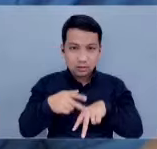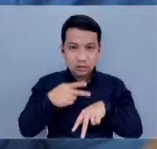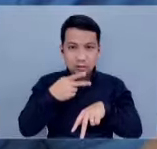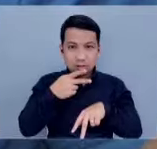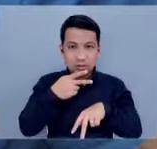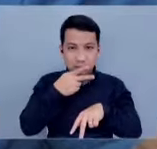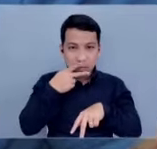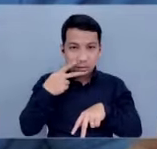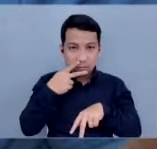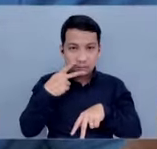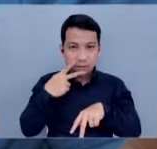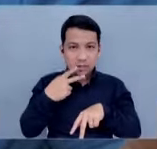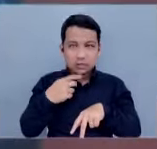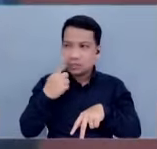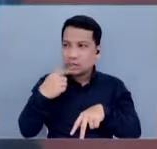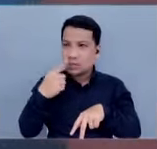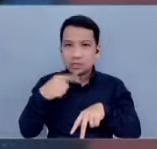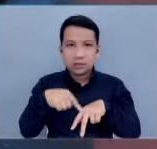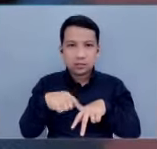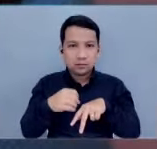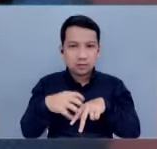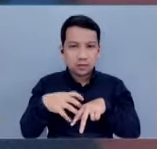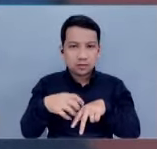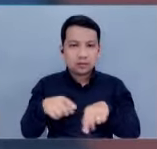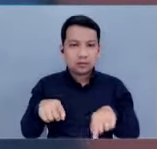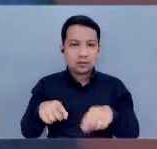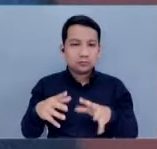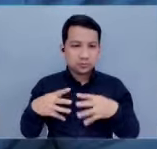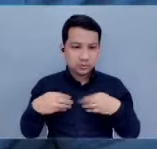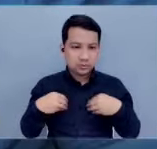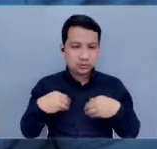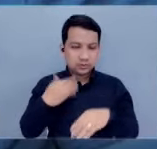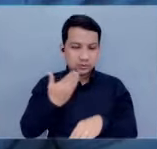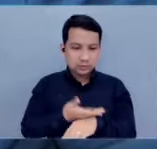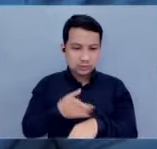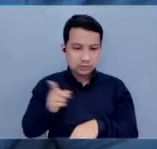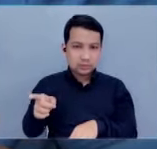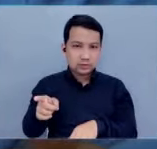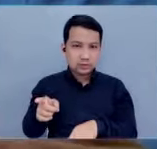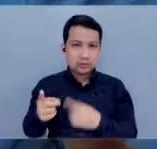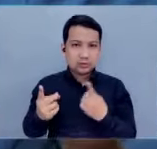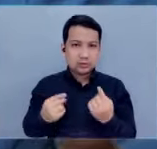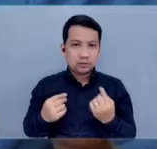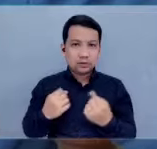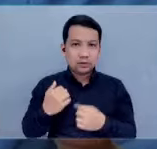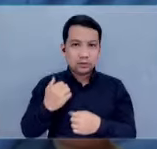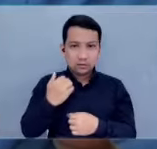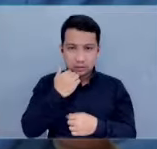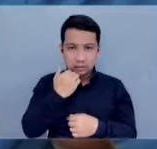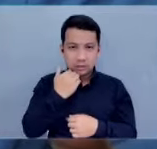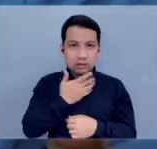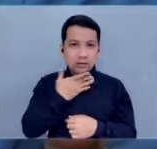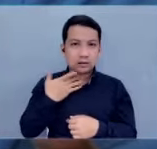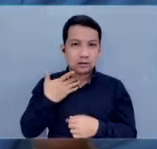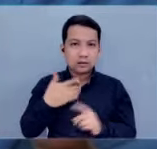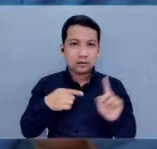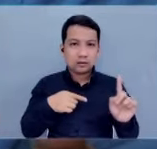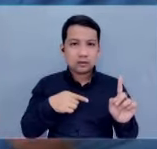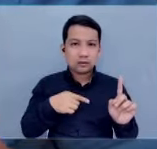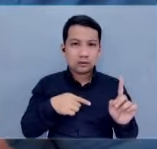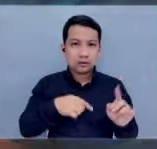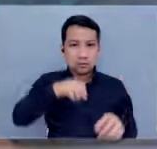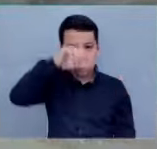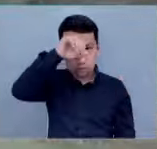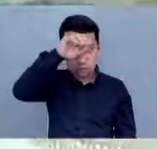maselang bahagi ng katawan ng bata. Inamin nga nung anak na may ginawang kalaswaan yung kanyang lololohan